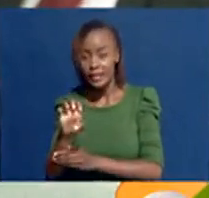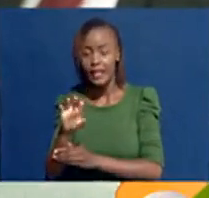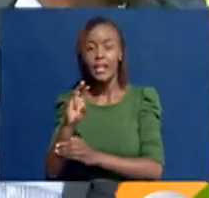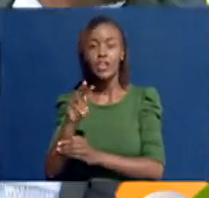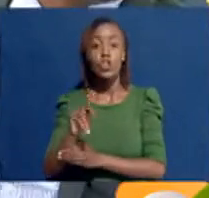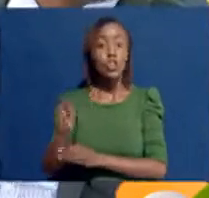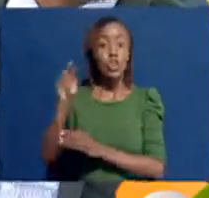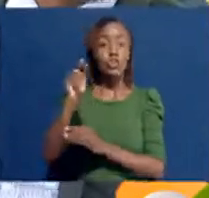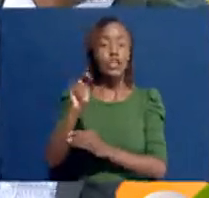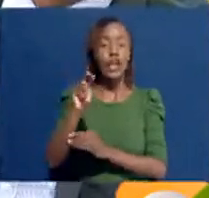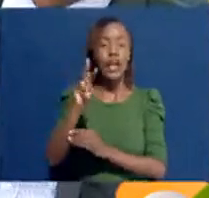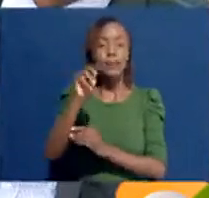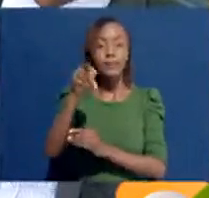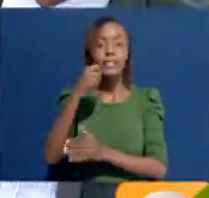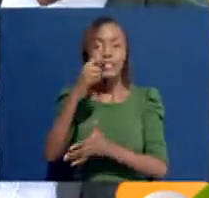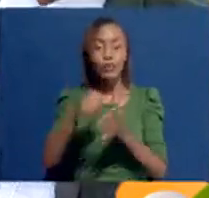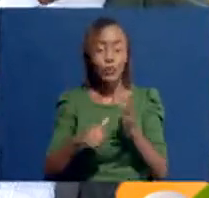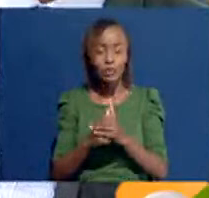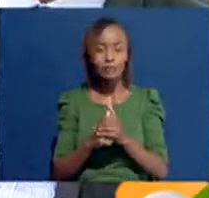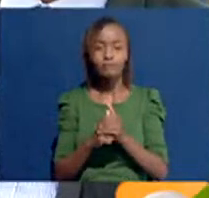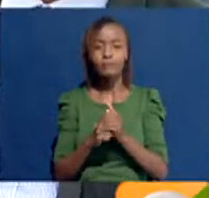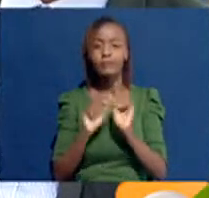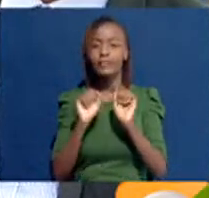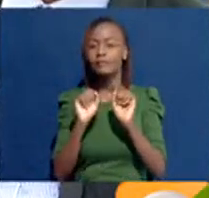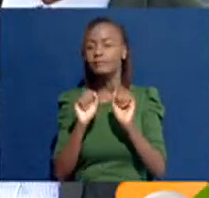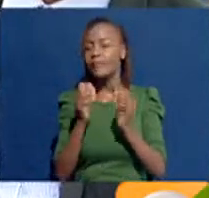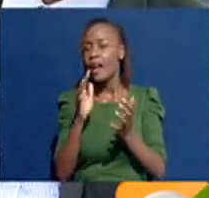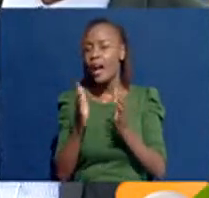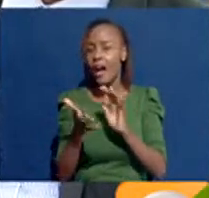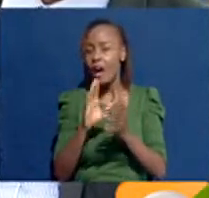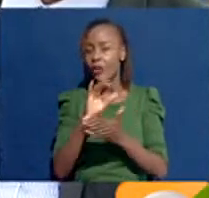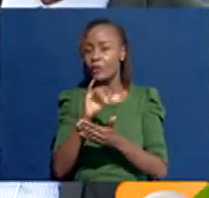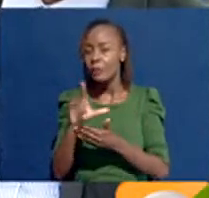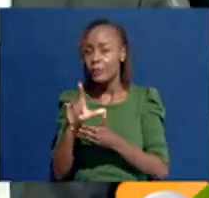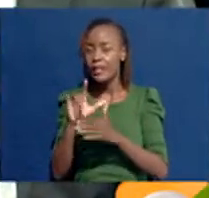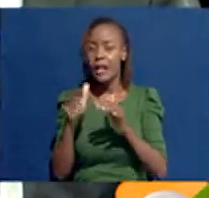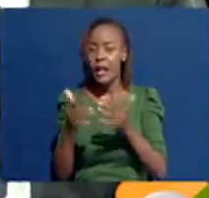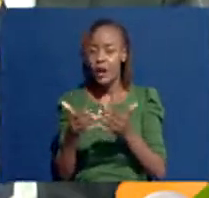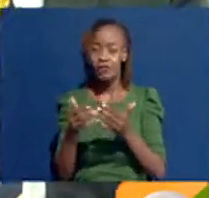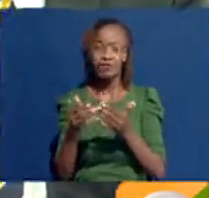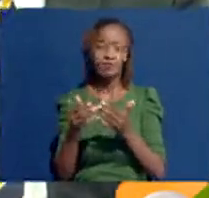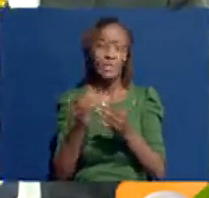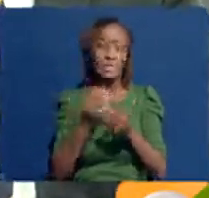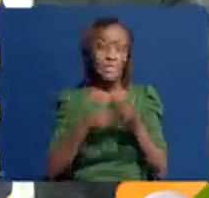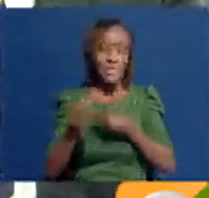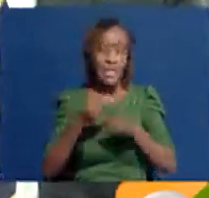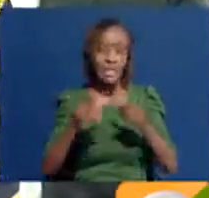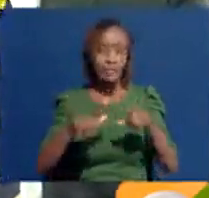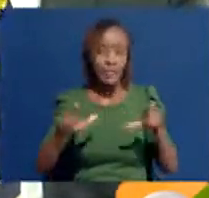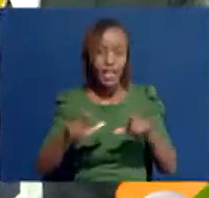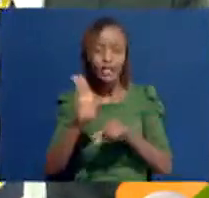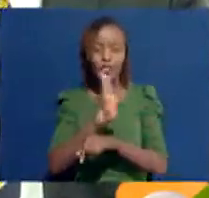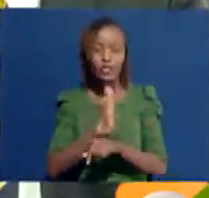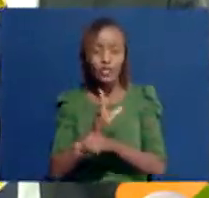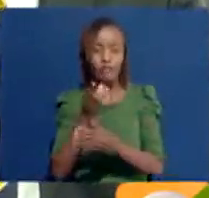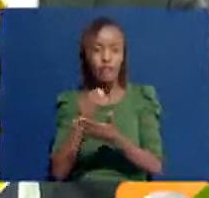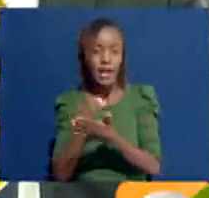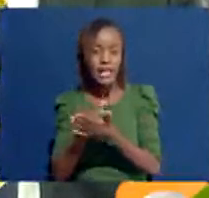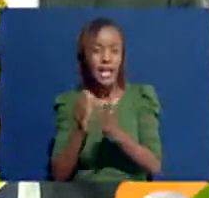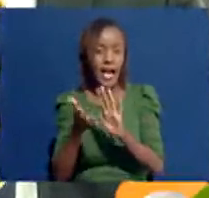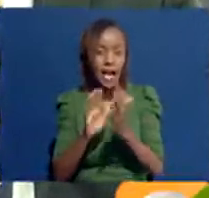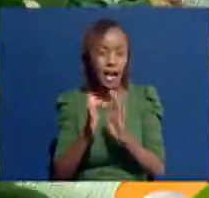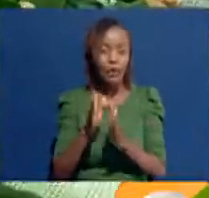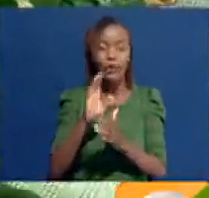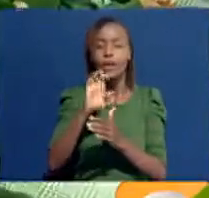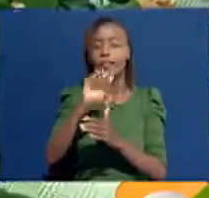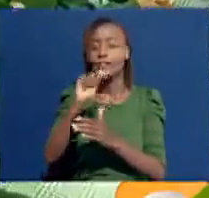ukiharamisha baadhi ya masuala yanayohusu usimamizi wa hazina, zabuni za umma, uzaji wa ardhi na matumizi ya fedha.